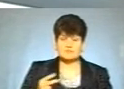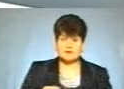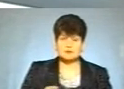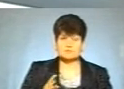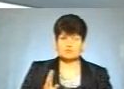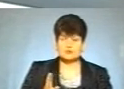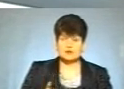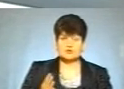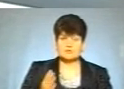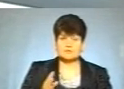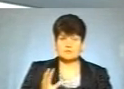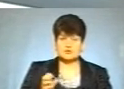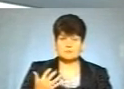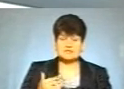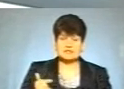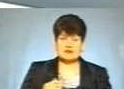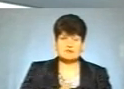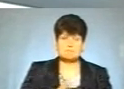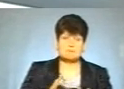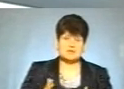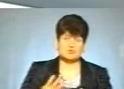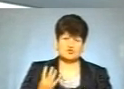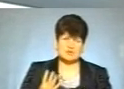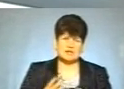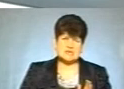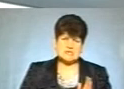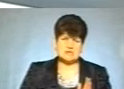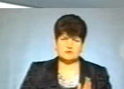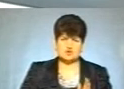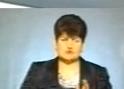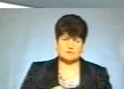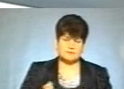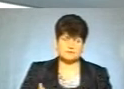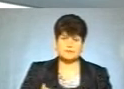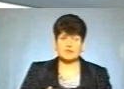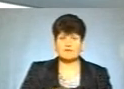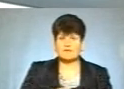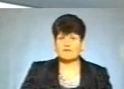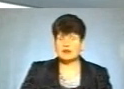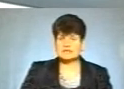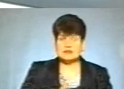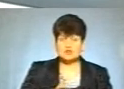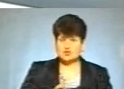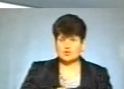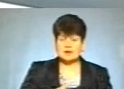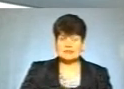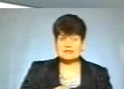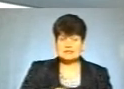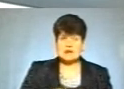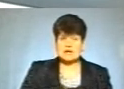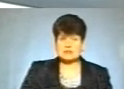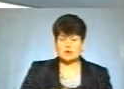буде складати на 550 гривень більше, тобто біля 4700 там лишнім. Так? То фактично ця